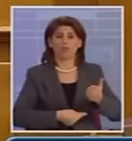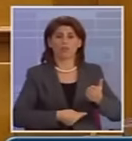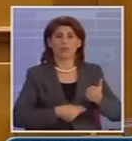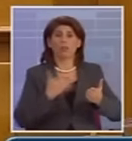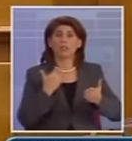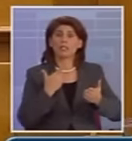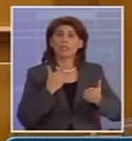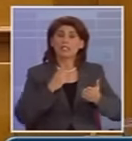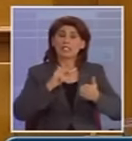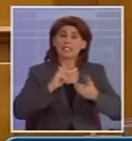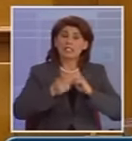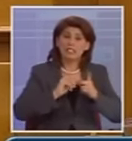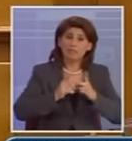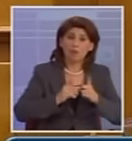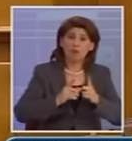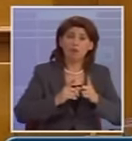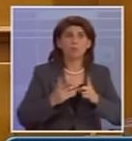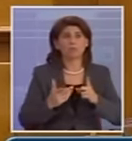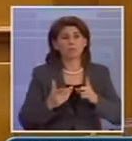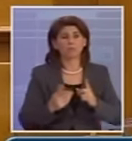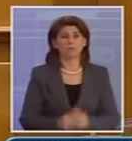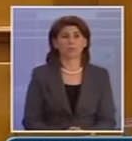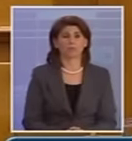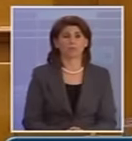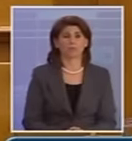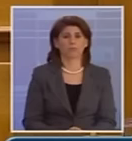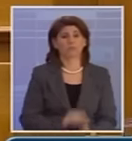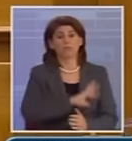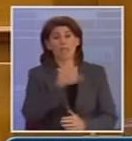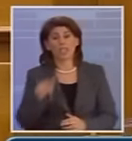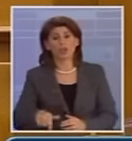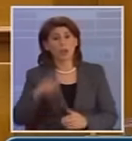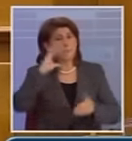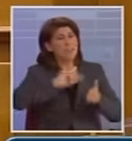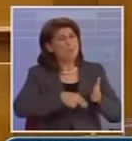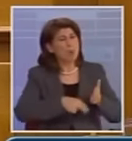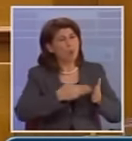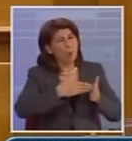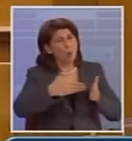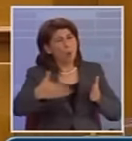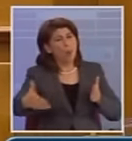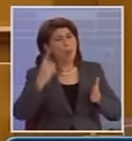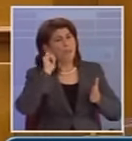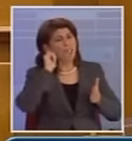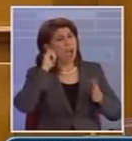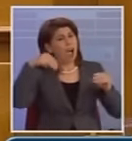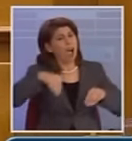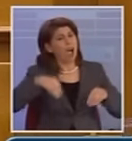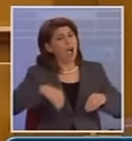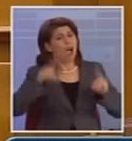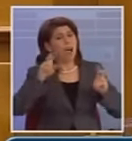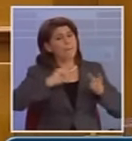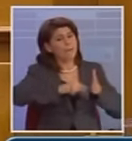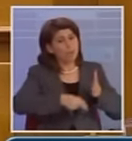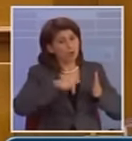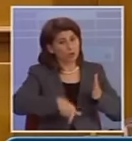ή συμφωνία συμβόλαιο. Μέχρι τώρα μνημόνια τα λέγατε όλα αυτά, κύριε Τσίπρα. Αλλά τέλος